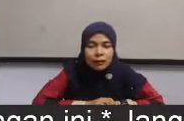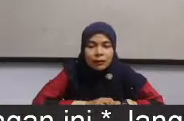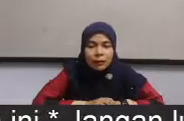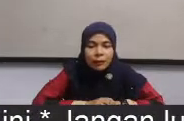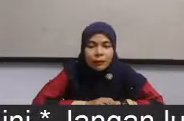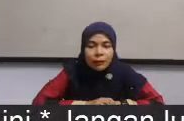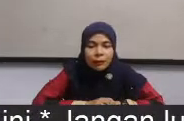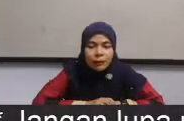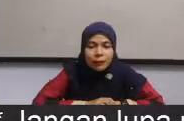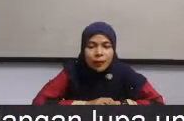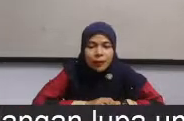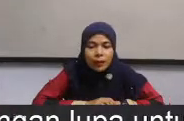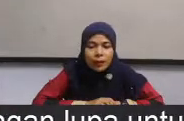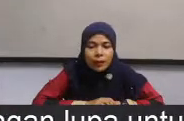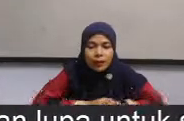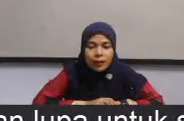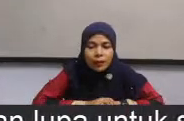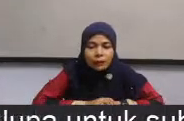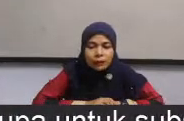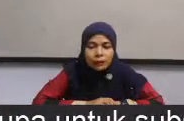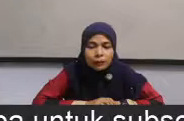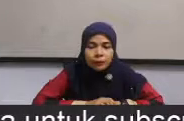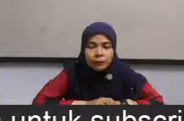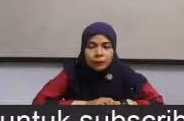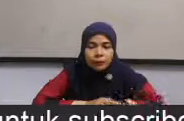Apa dampak negatifnya